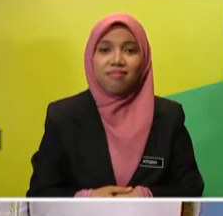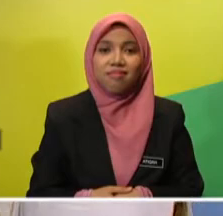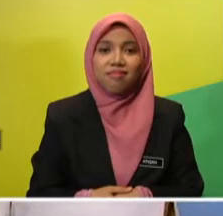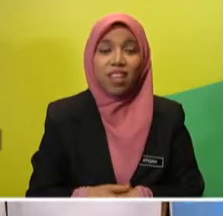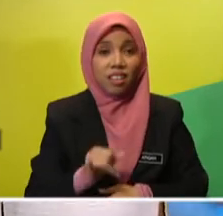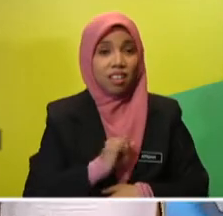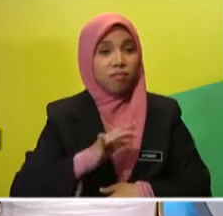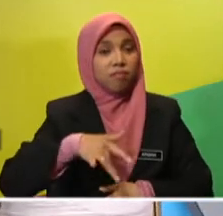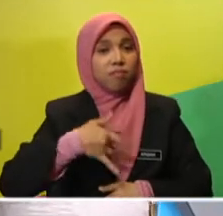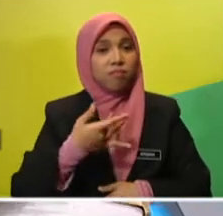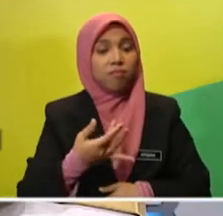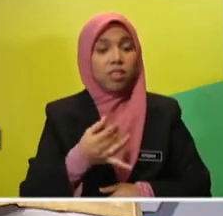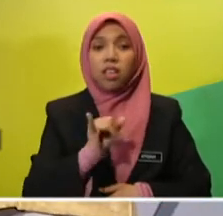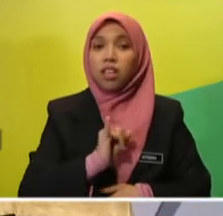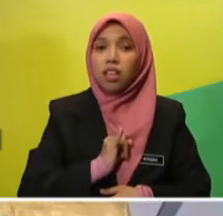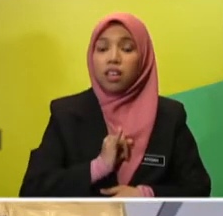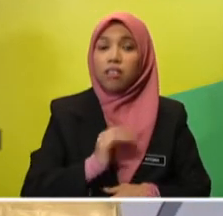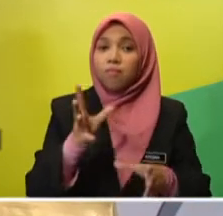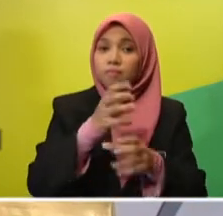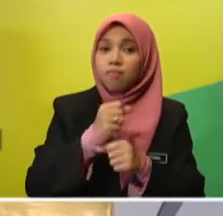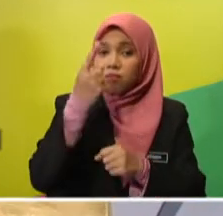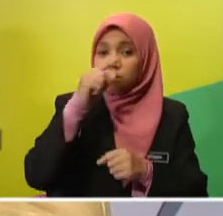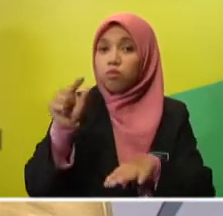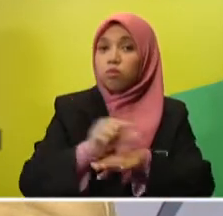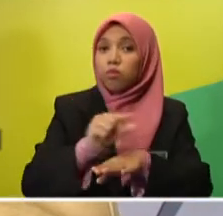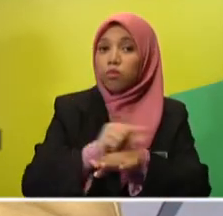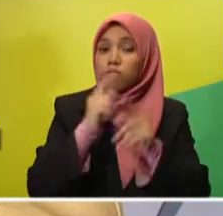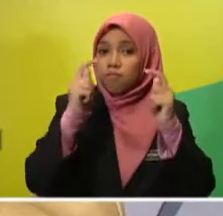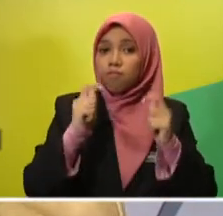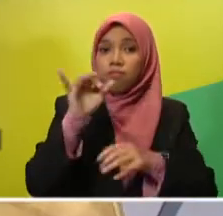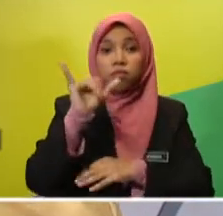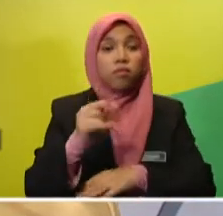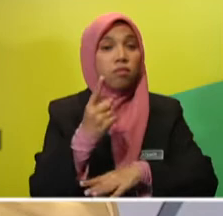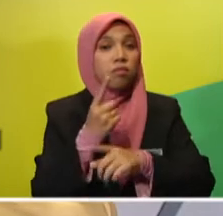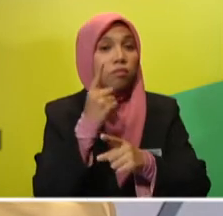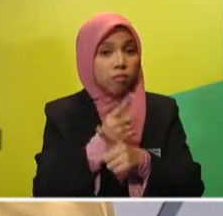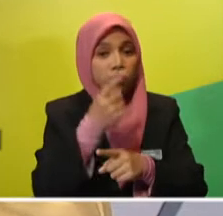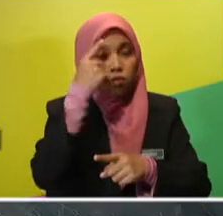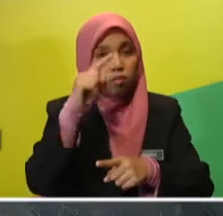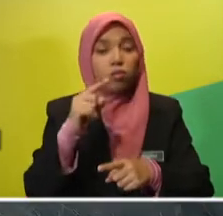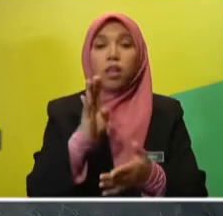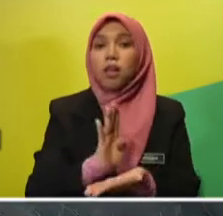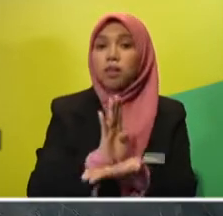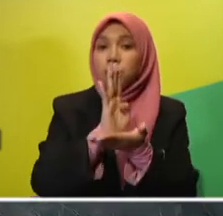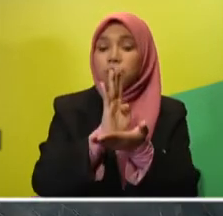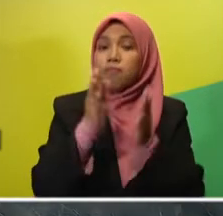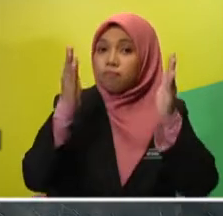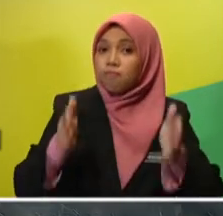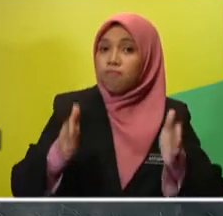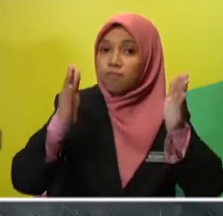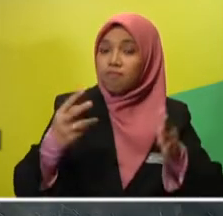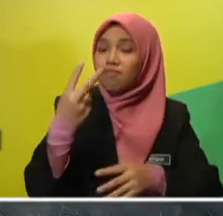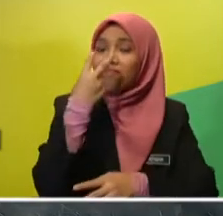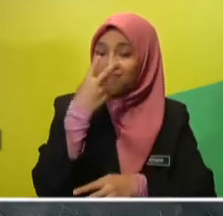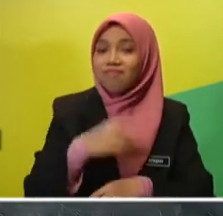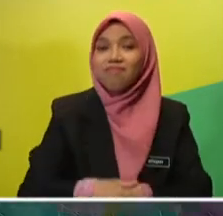dapat gunakan teknik yang betul untuk membantu mereka yang ketidakupayaan penglihatan. Ya, bagus. Okey, nanti saya